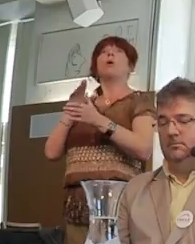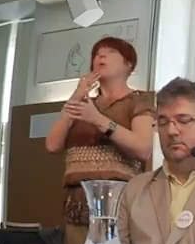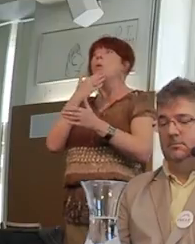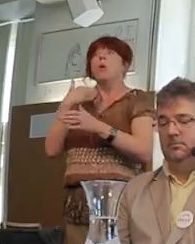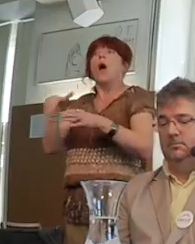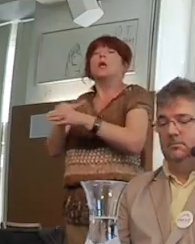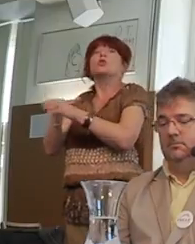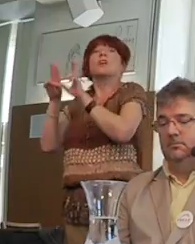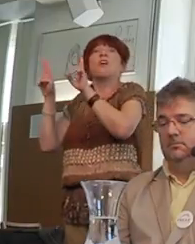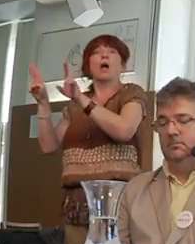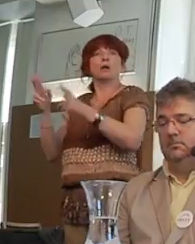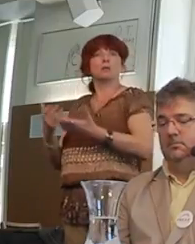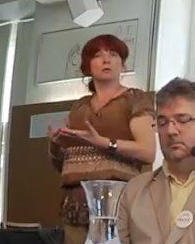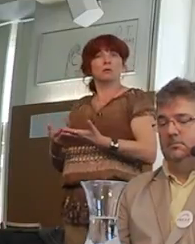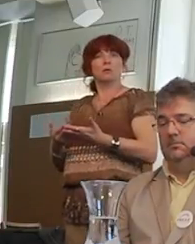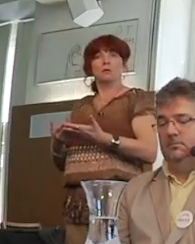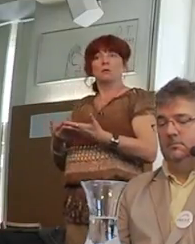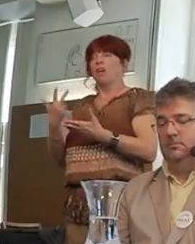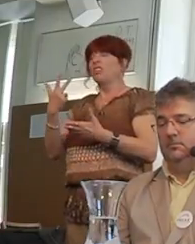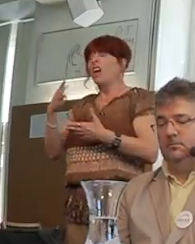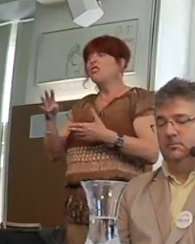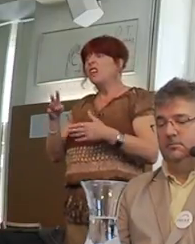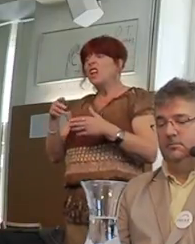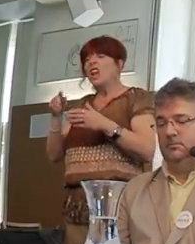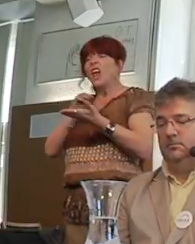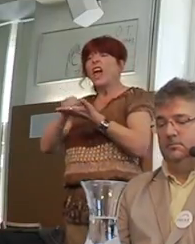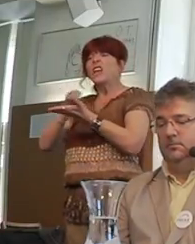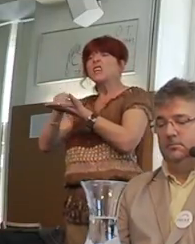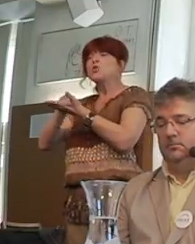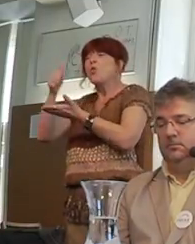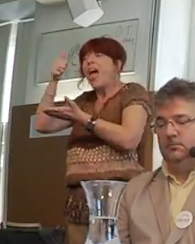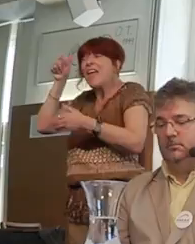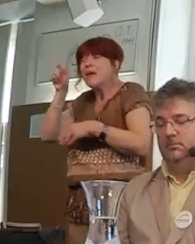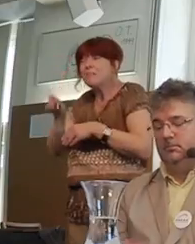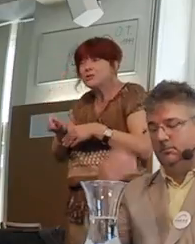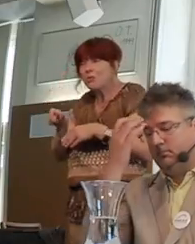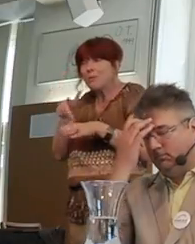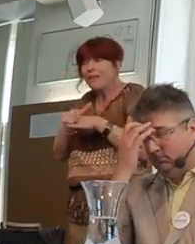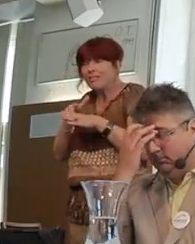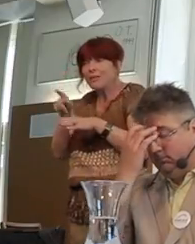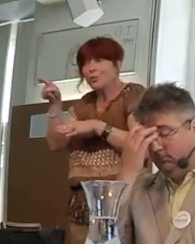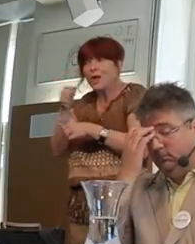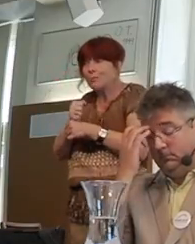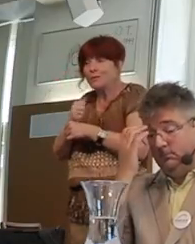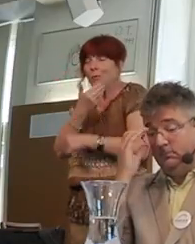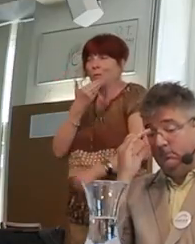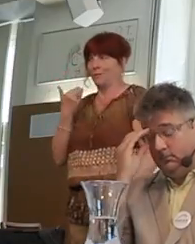entfernt von dem Zustand, dass in 3/4 der Redaktionen auch nur eine oder einer sitzt. Ne?